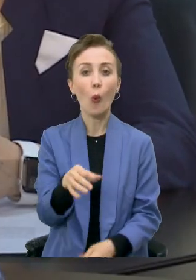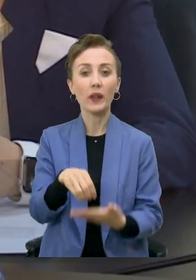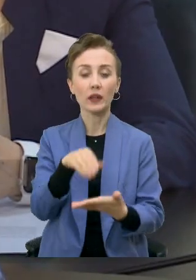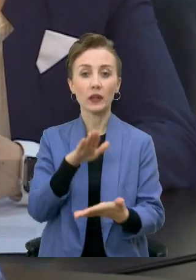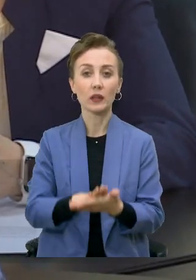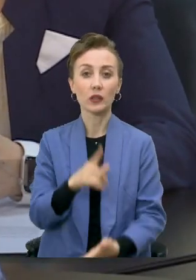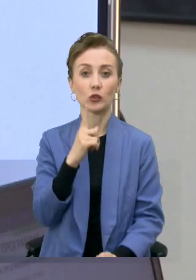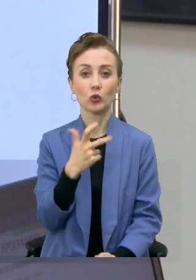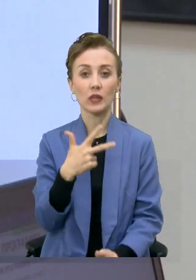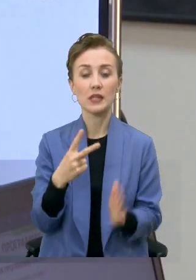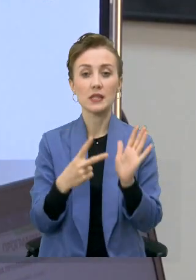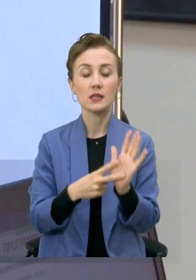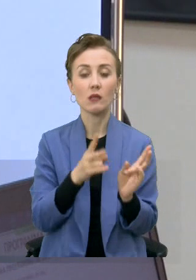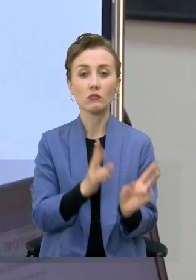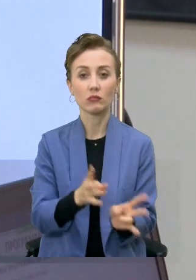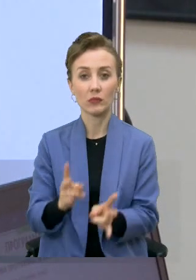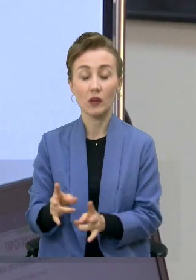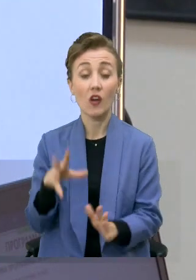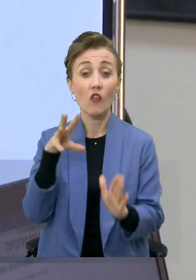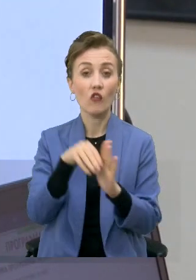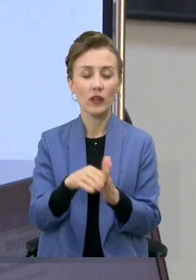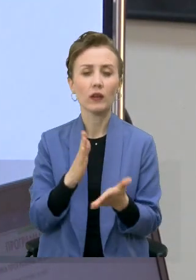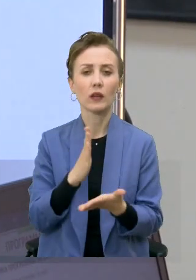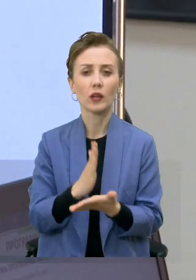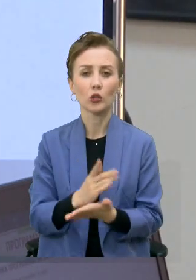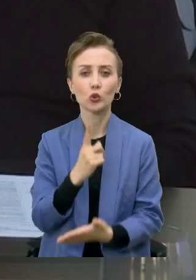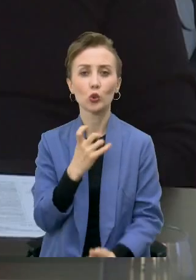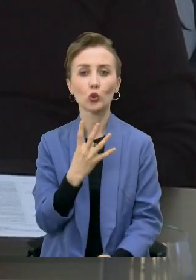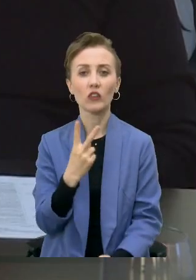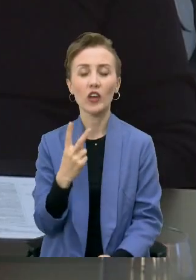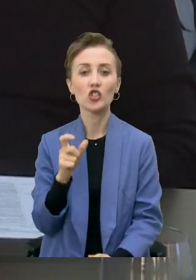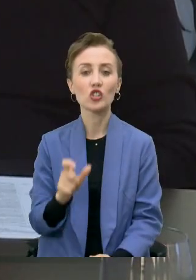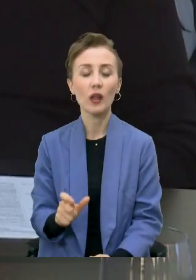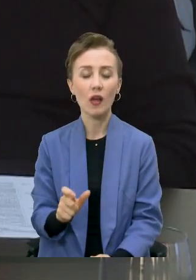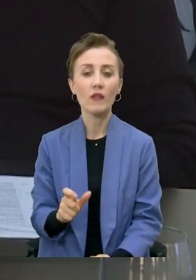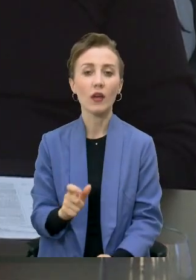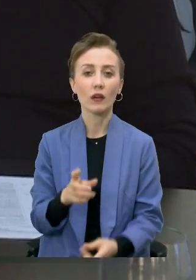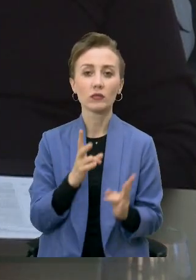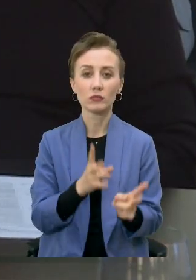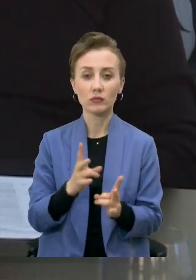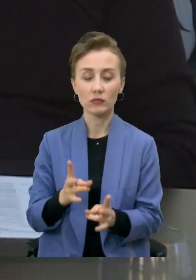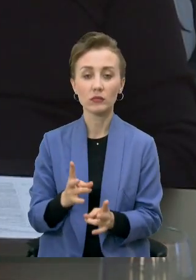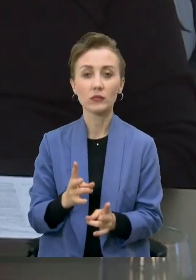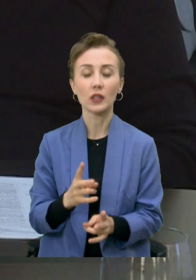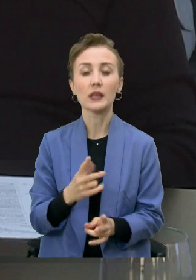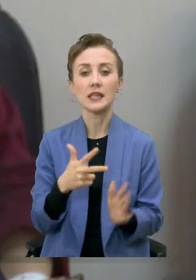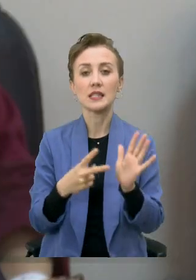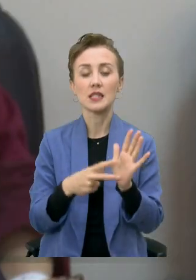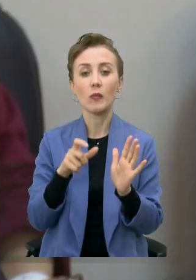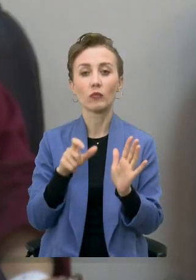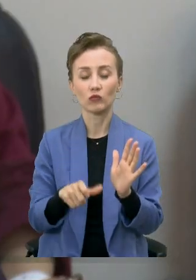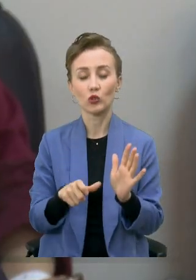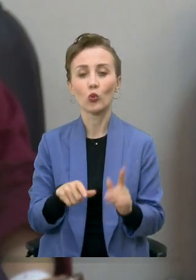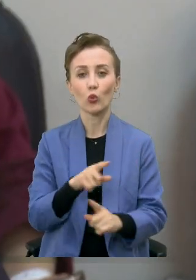зарегистрировано 137 несчастных случаев. В них пострадало 142 человека, 37 фактов оказались смертельными. Это